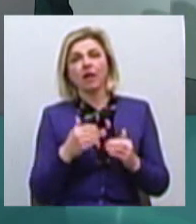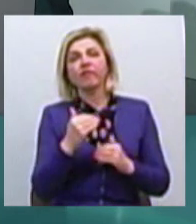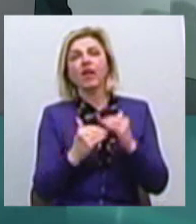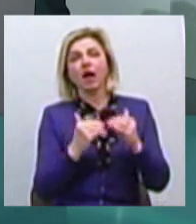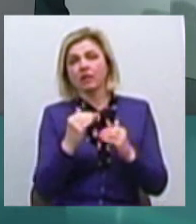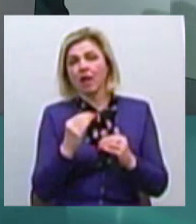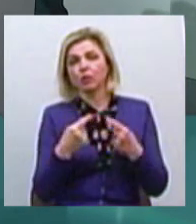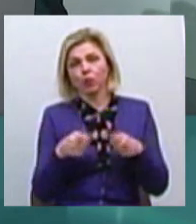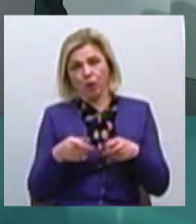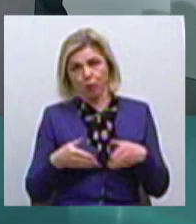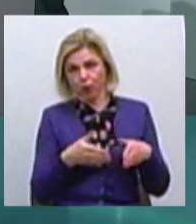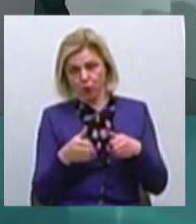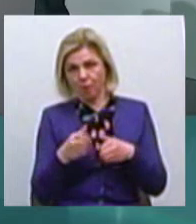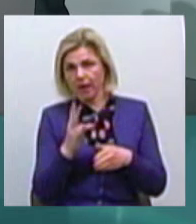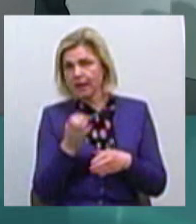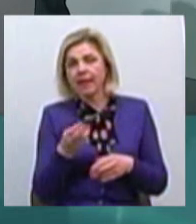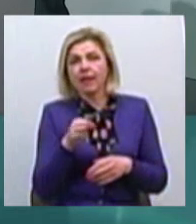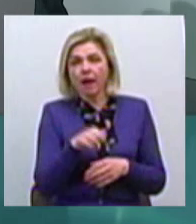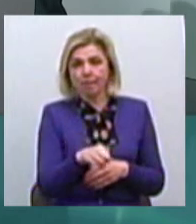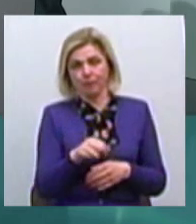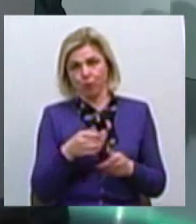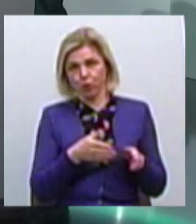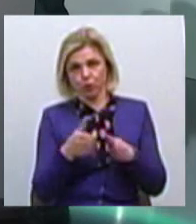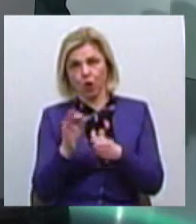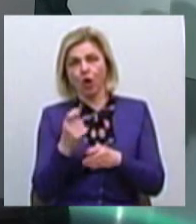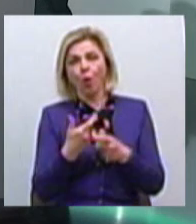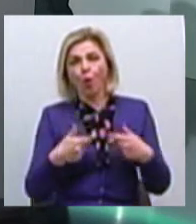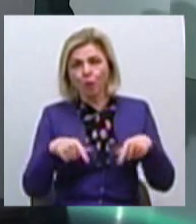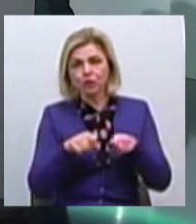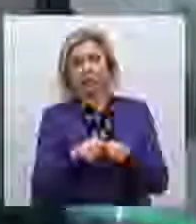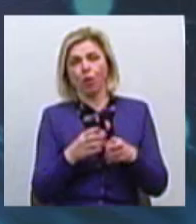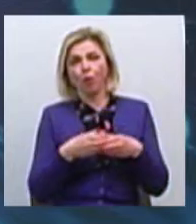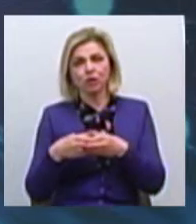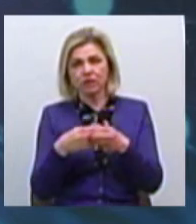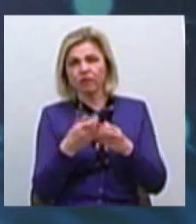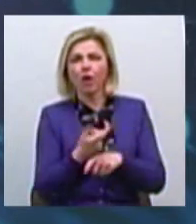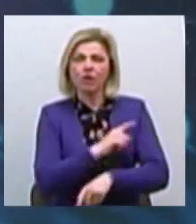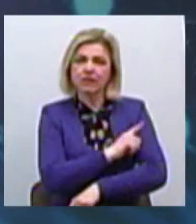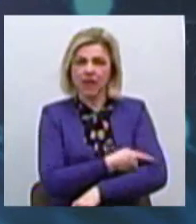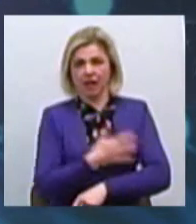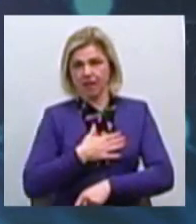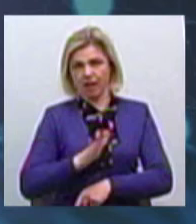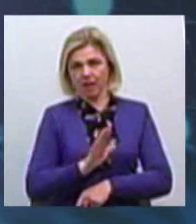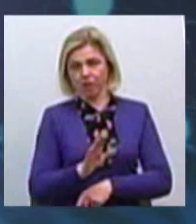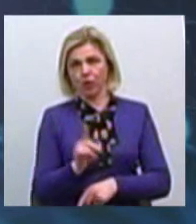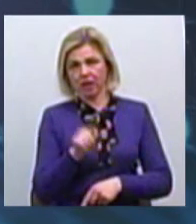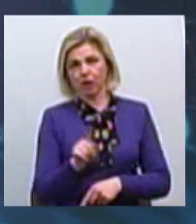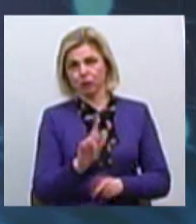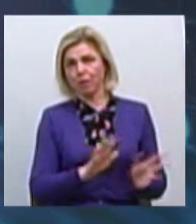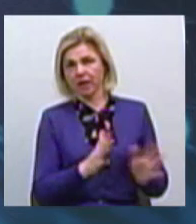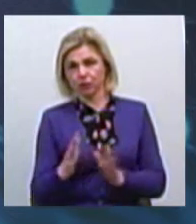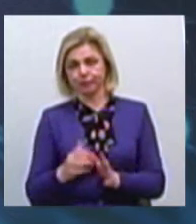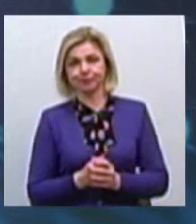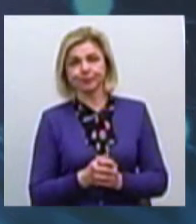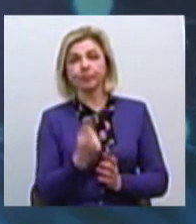путем, наверное, и общество сильно недовольно теми процессами, которые происходят. Те, що після першого